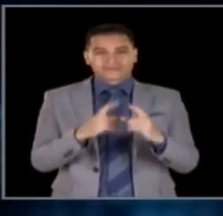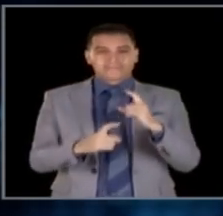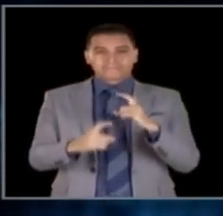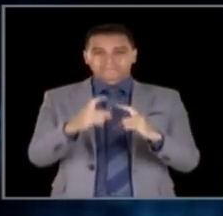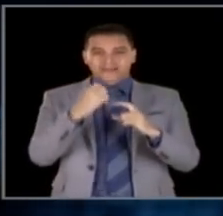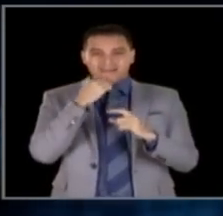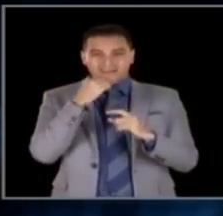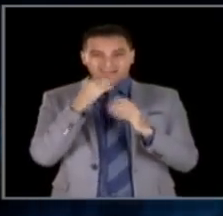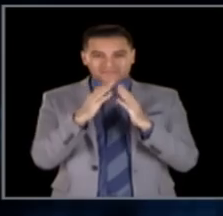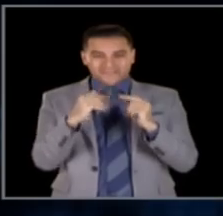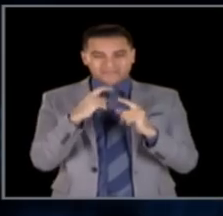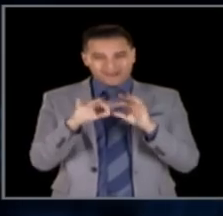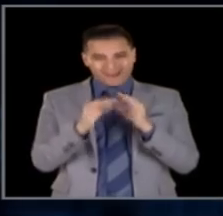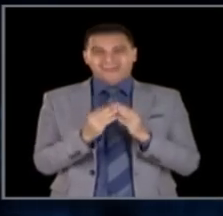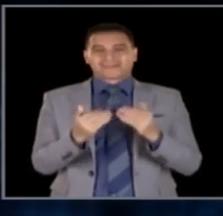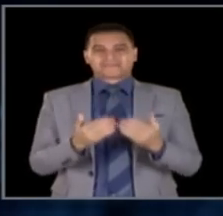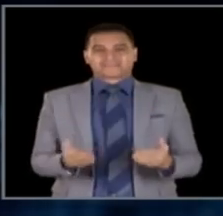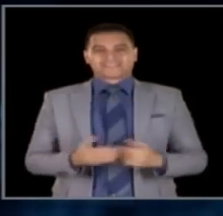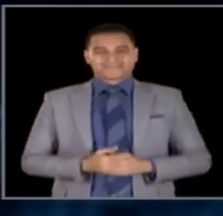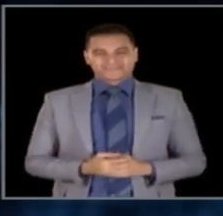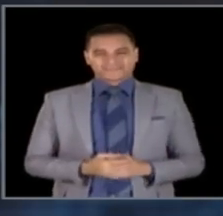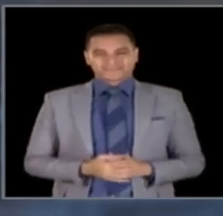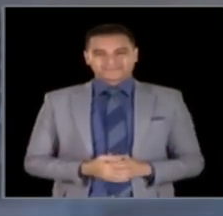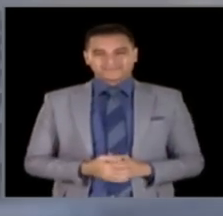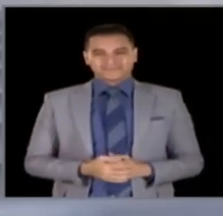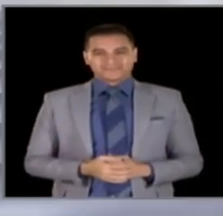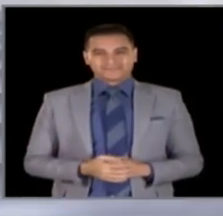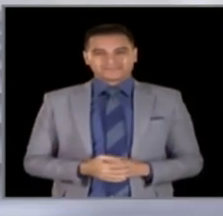البنك الأهلي المصري، بنك أهل مصر.